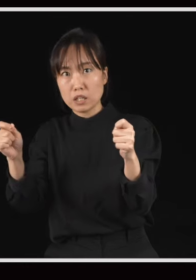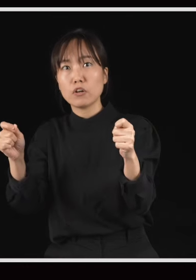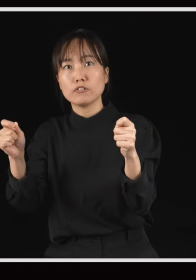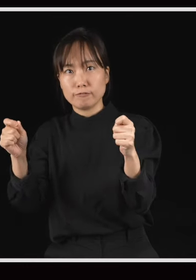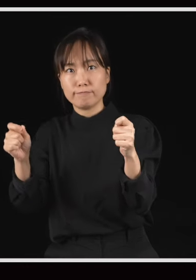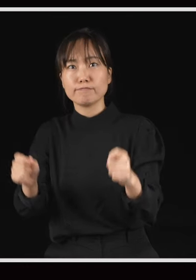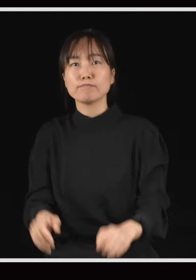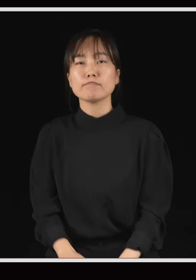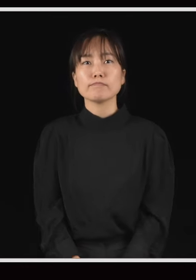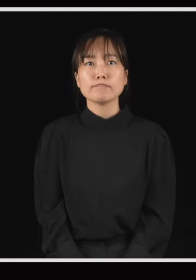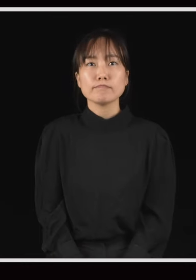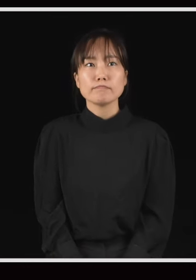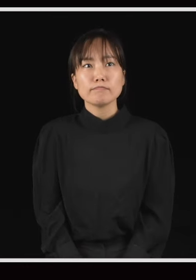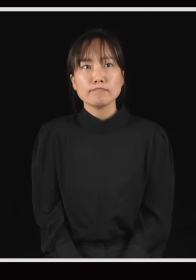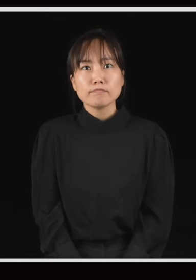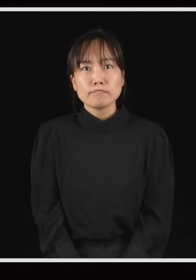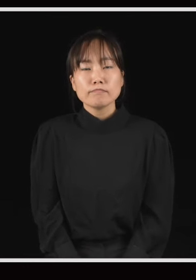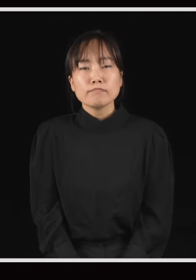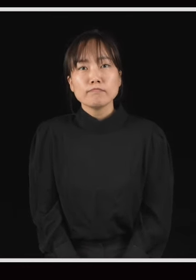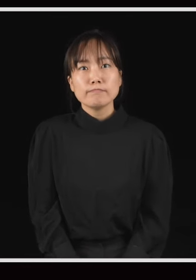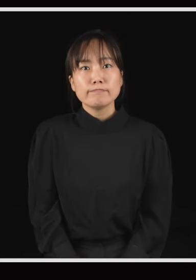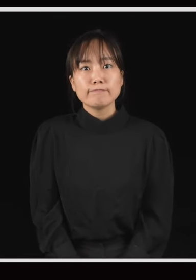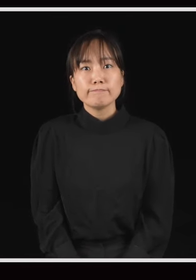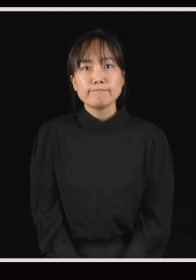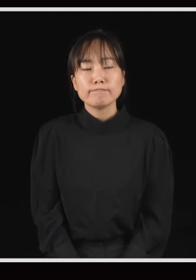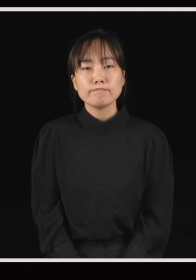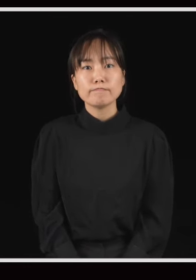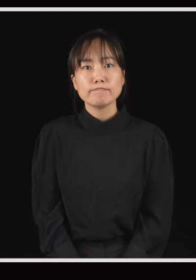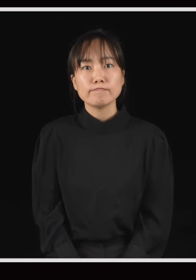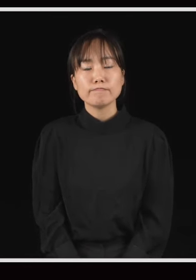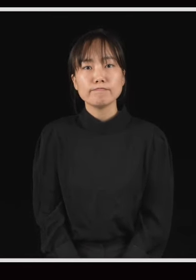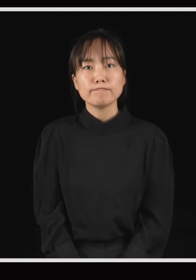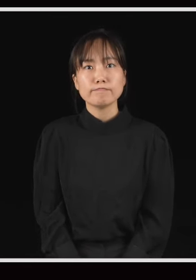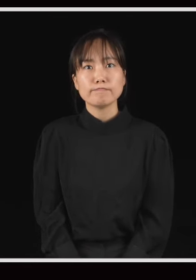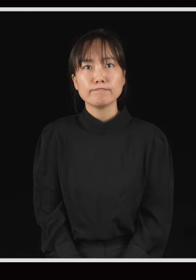시간보다 더 많이 인터넷을 사용을 하고 있습니다.